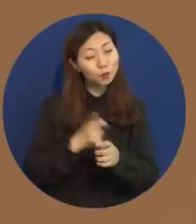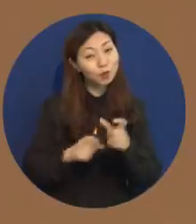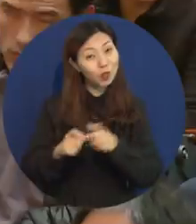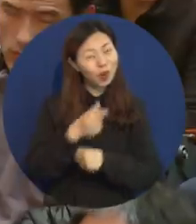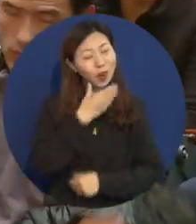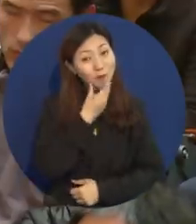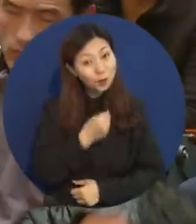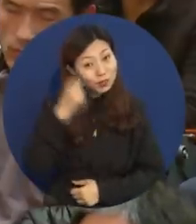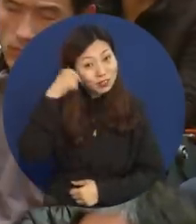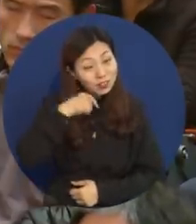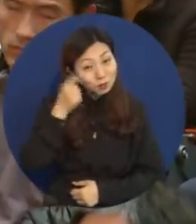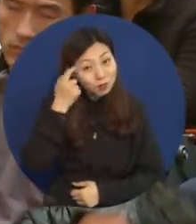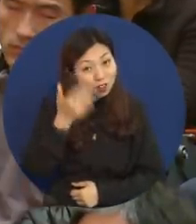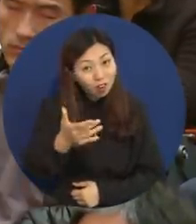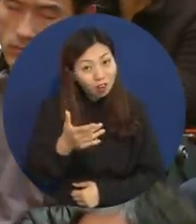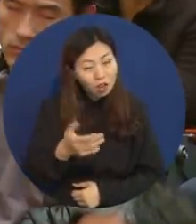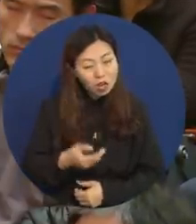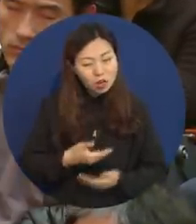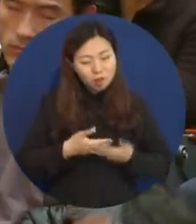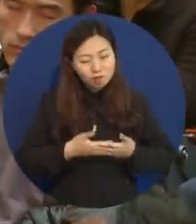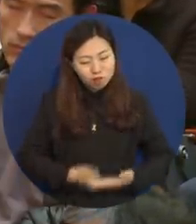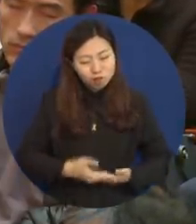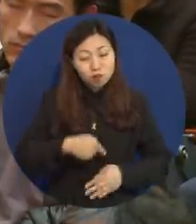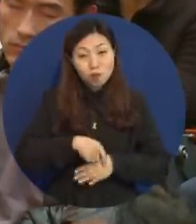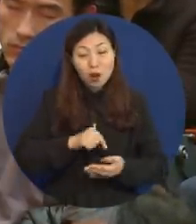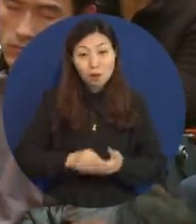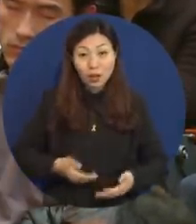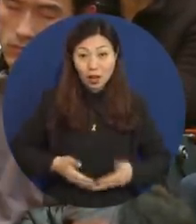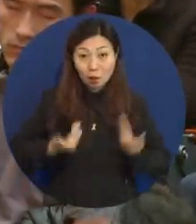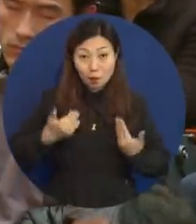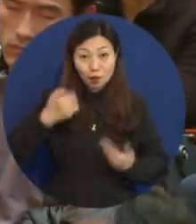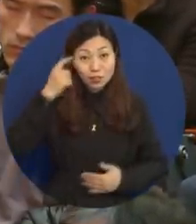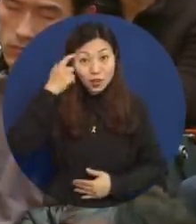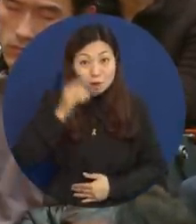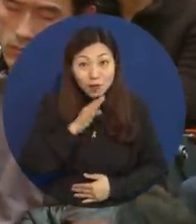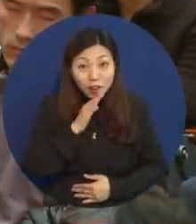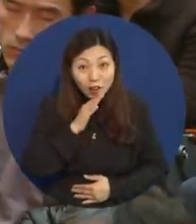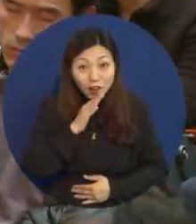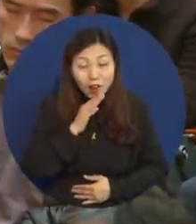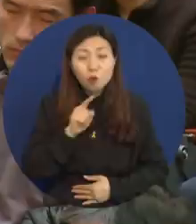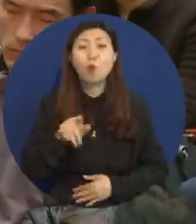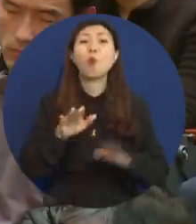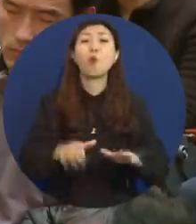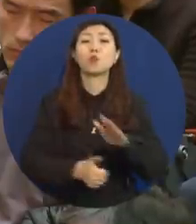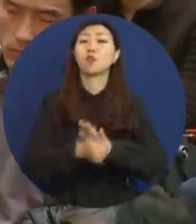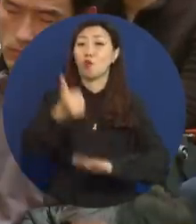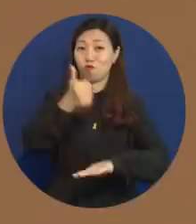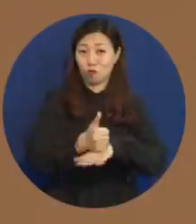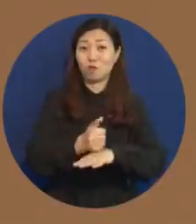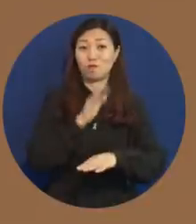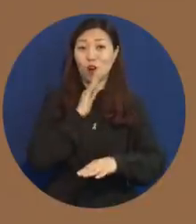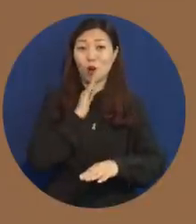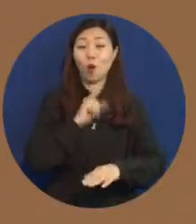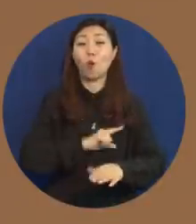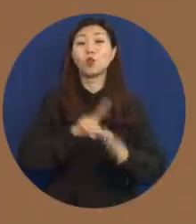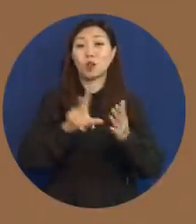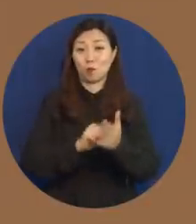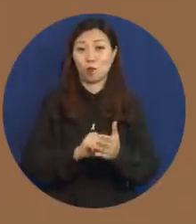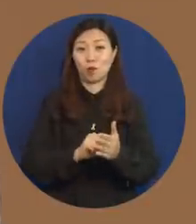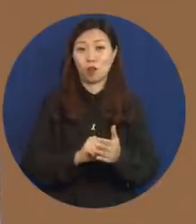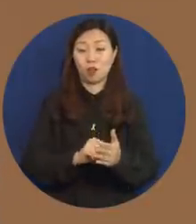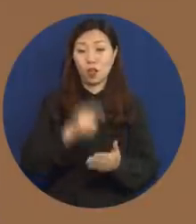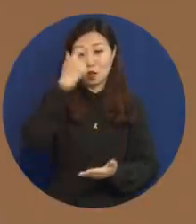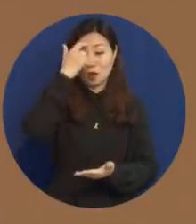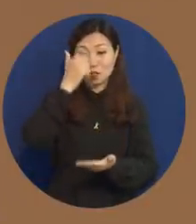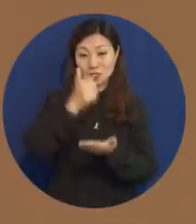느껴요? 조금 무거운 게좀 가벼워졌다고 느껴요? 그러면 오늘 성공한 거예요, 이 제목이.